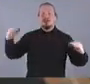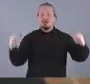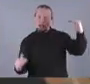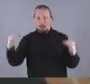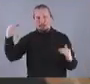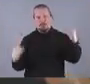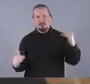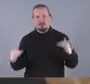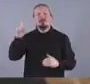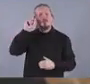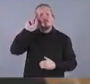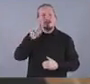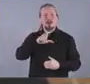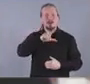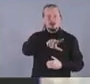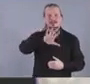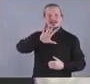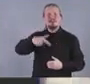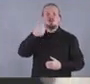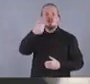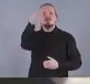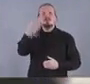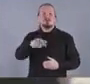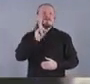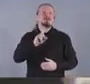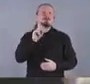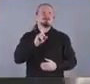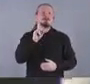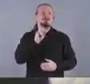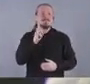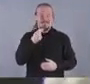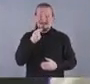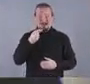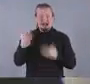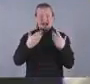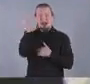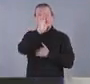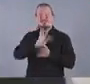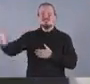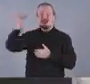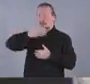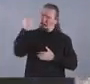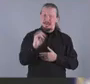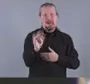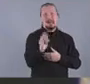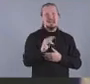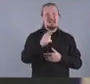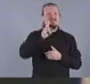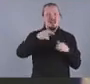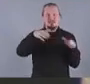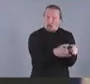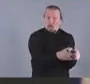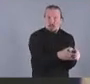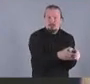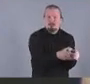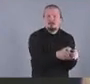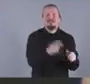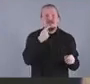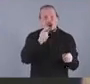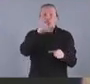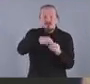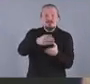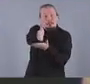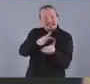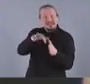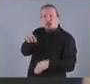ses 35,1% de femmes élues, nous avons la métropole la moins paritaire de France. Nous ne pouvons donc pas nous permettre de priver de conseil une partie des